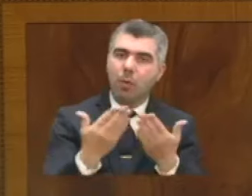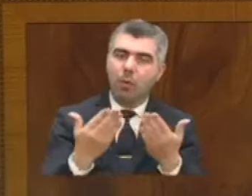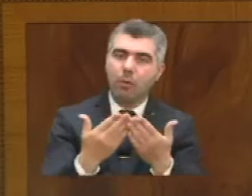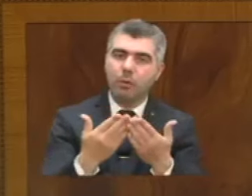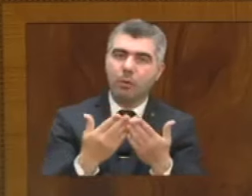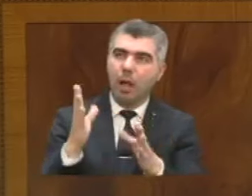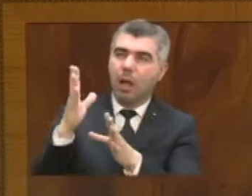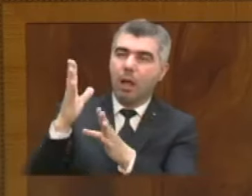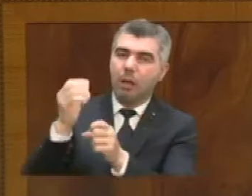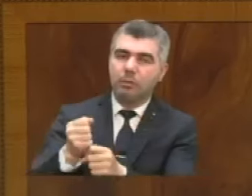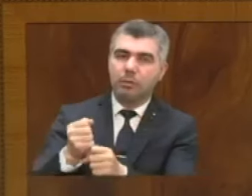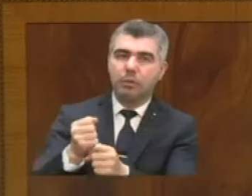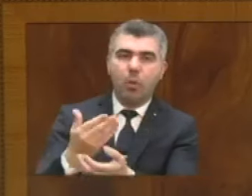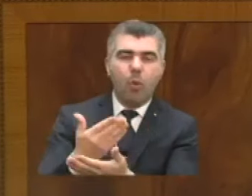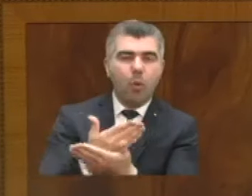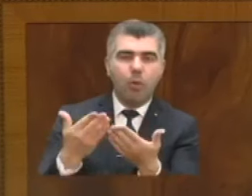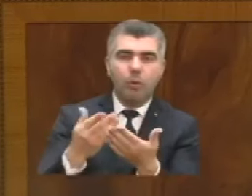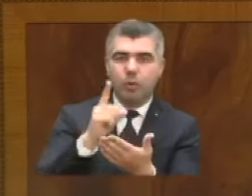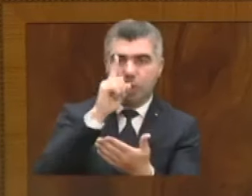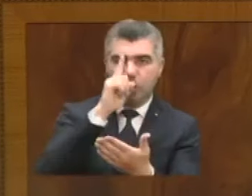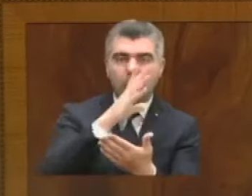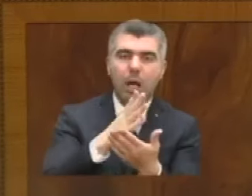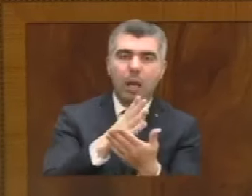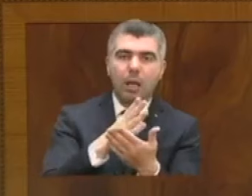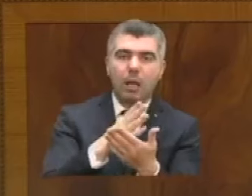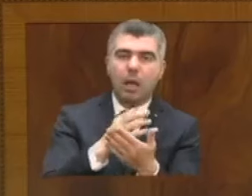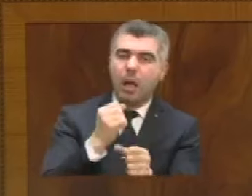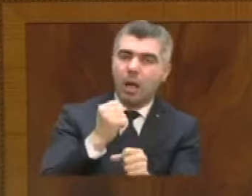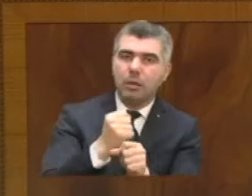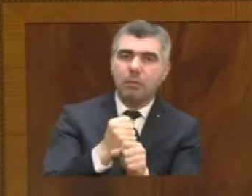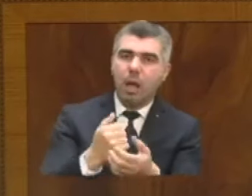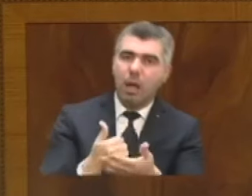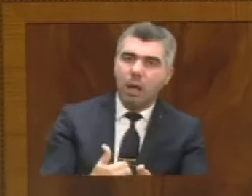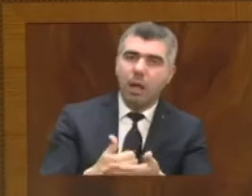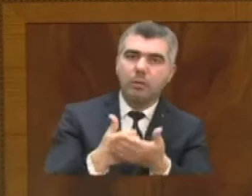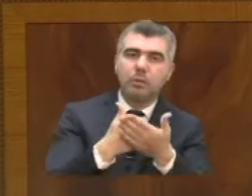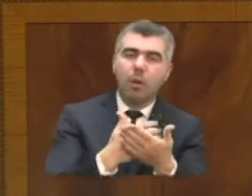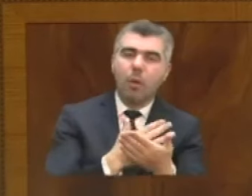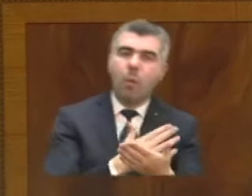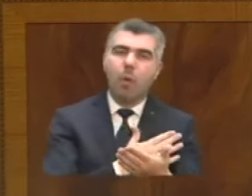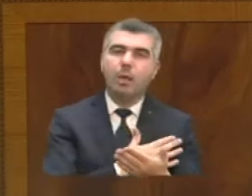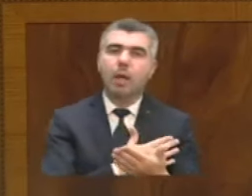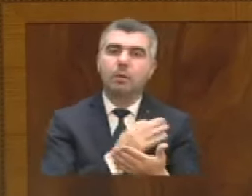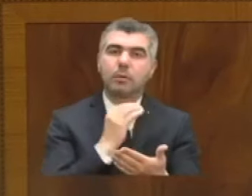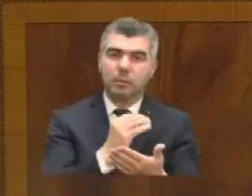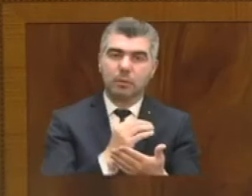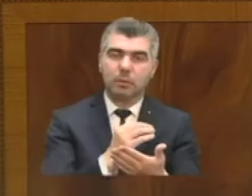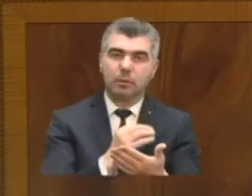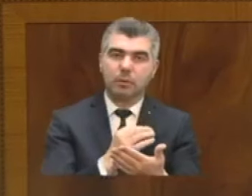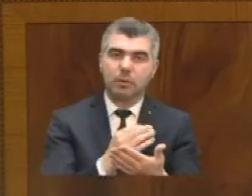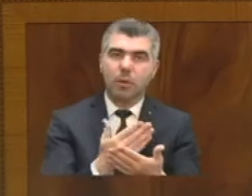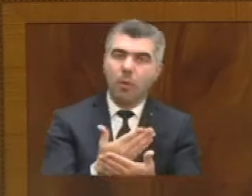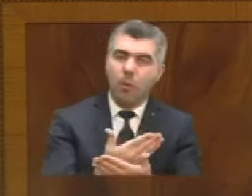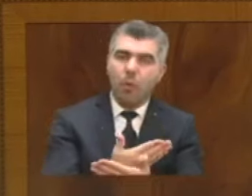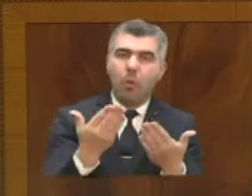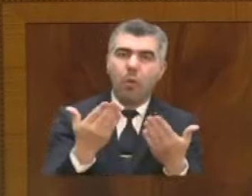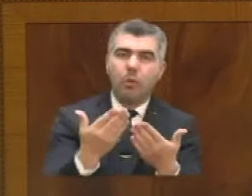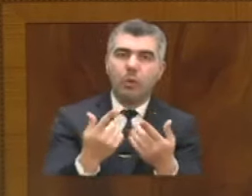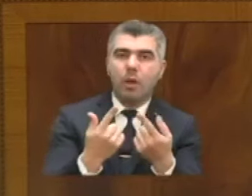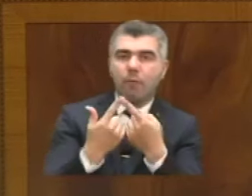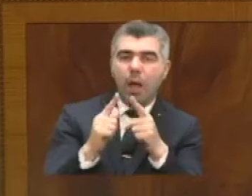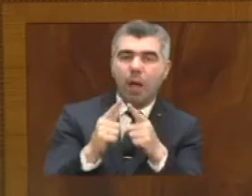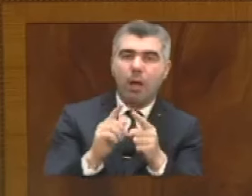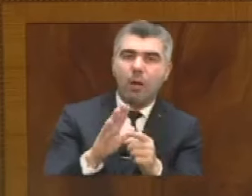وفقنا الله جميعاً لما فيه خدمة بلدنا من أجل تحقيق ما يطمح